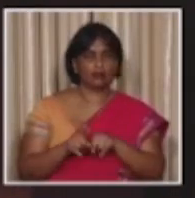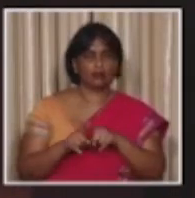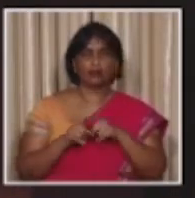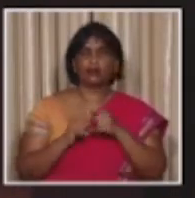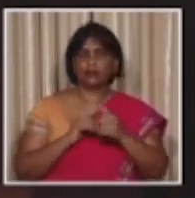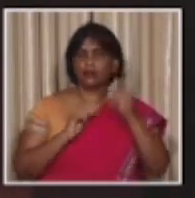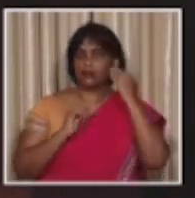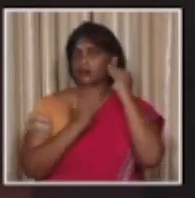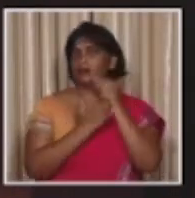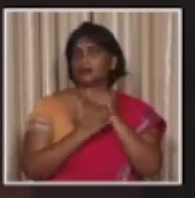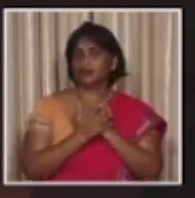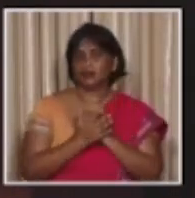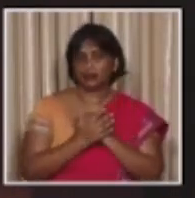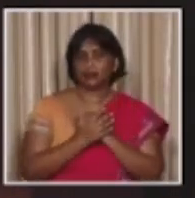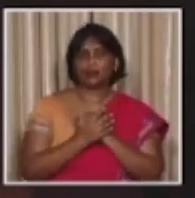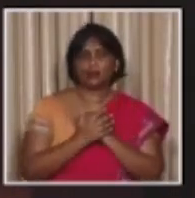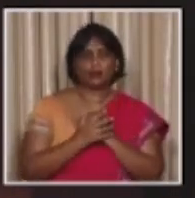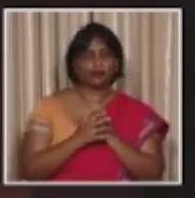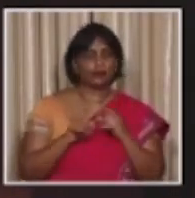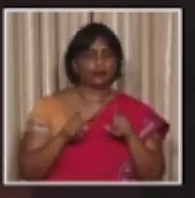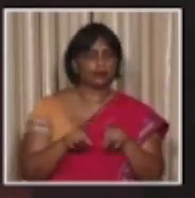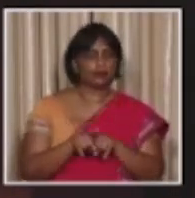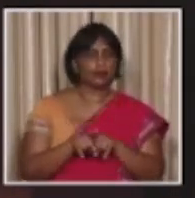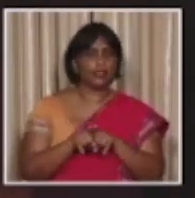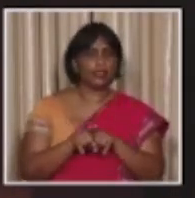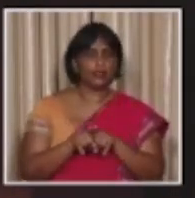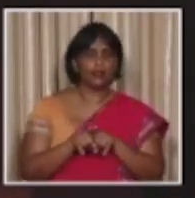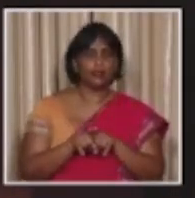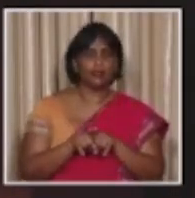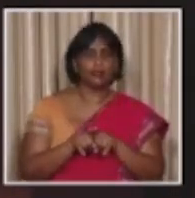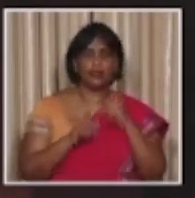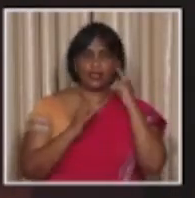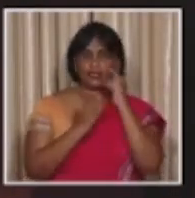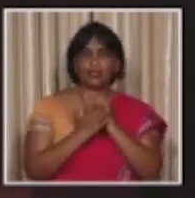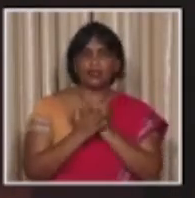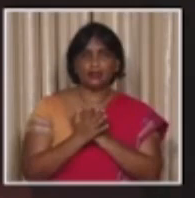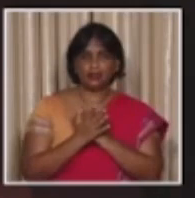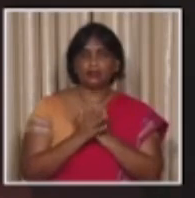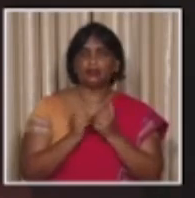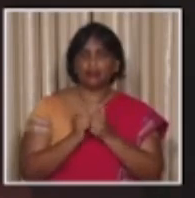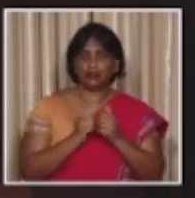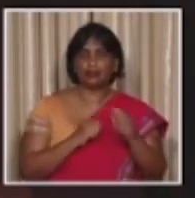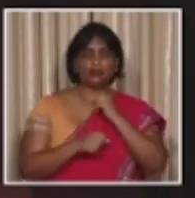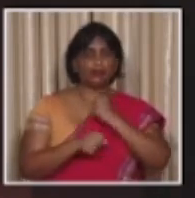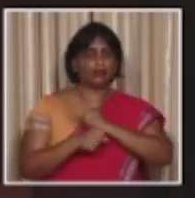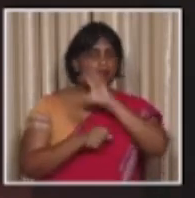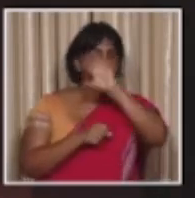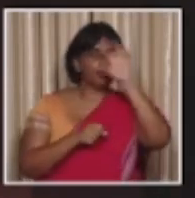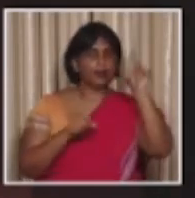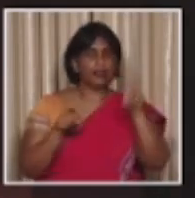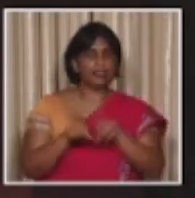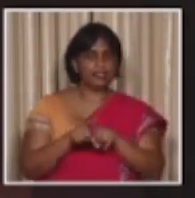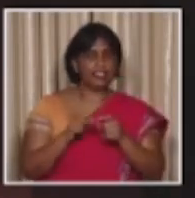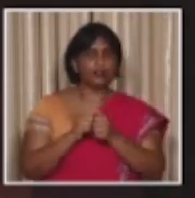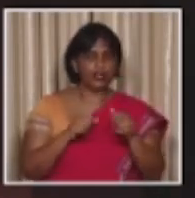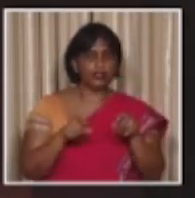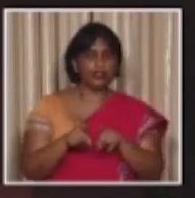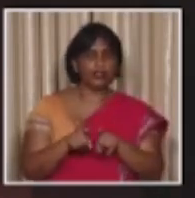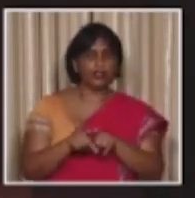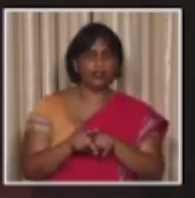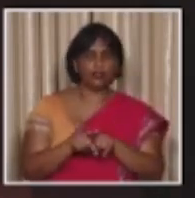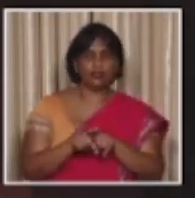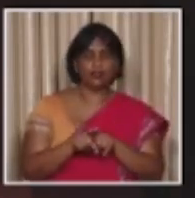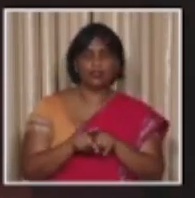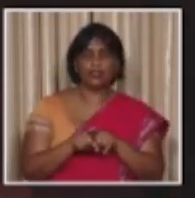රාජ්‍යයක් පිළිබඳව අපේ මතය ඒකයි ඒ වගේම මේ රාජ්‍යන් දෙක ඊශ්‍රායලයේ සහ